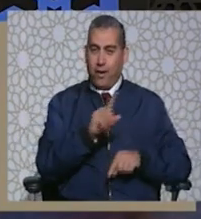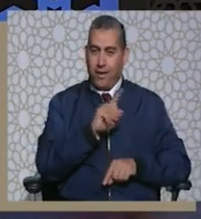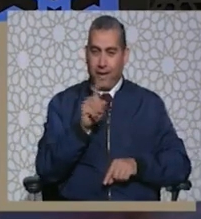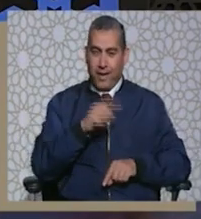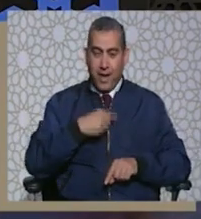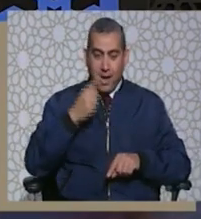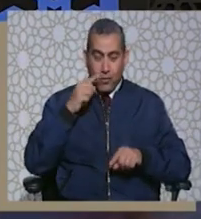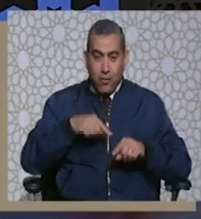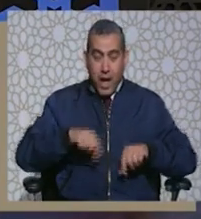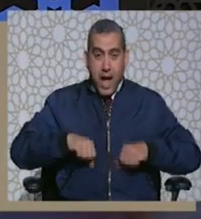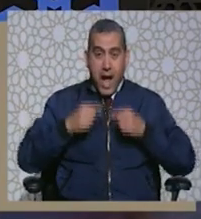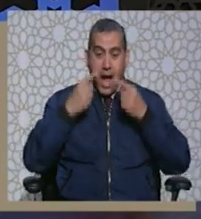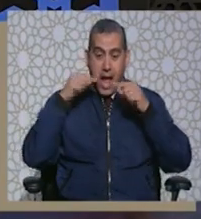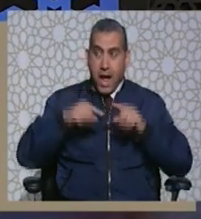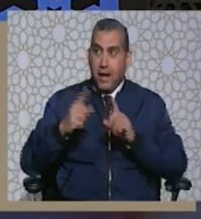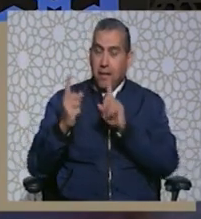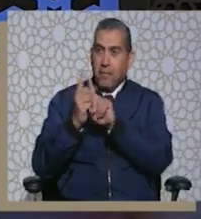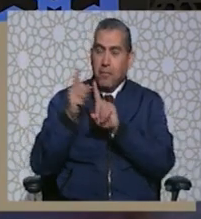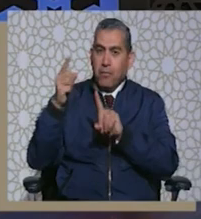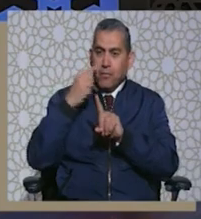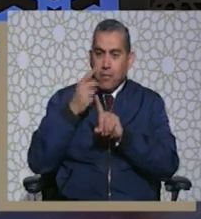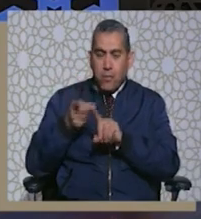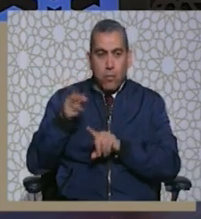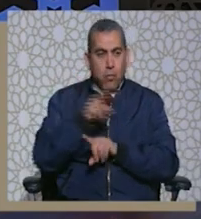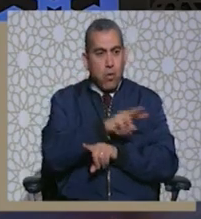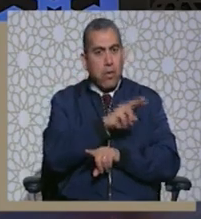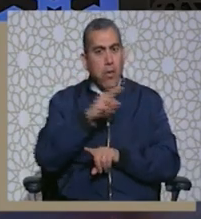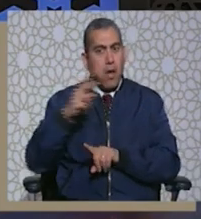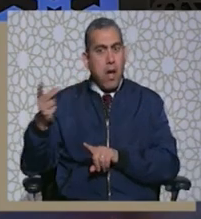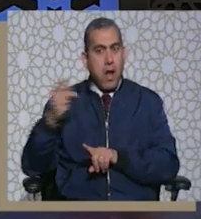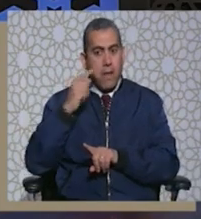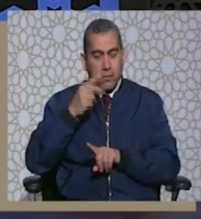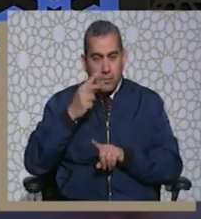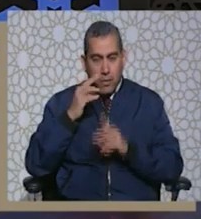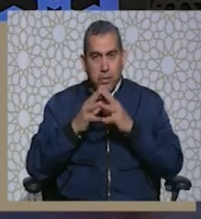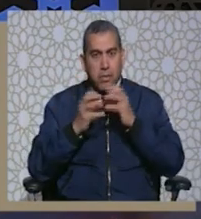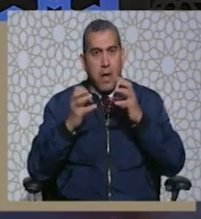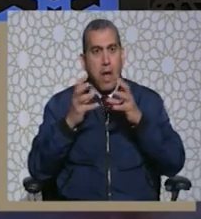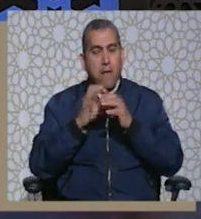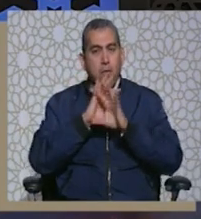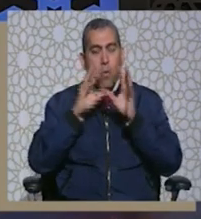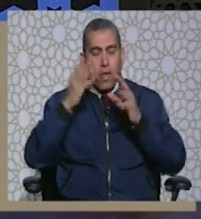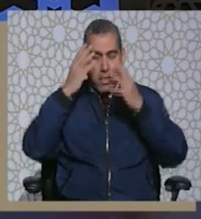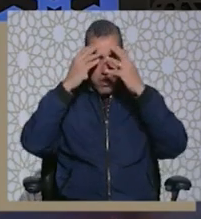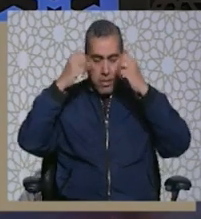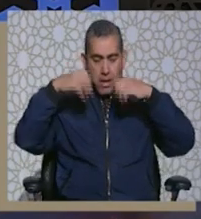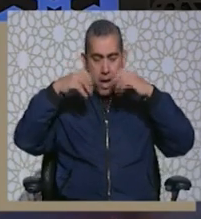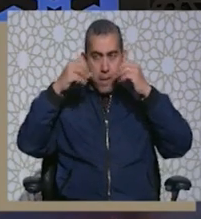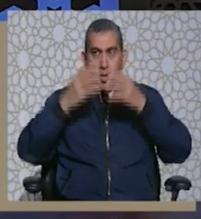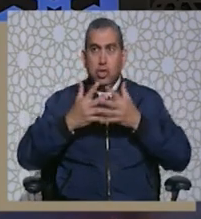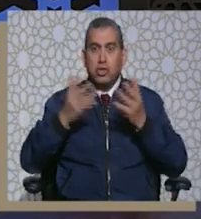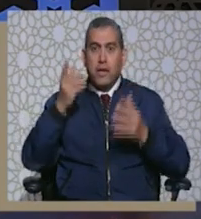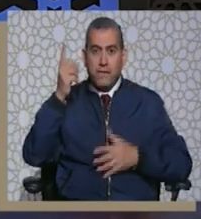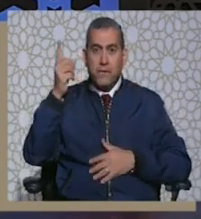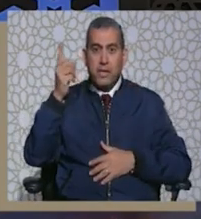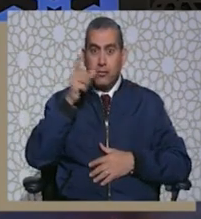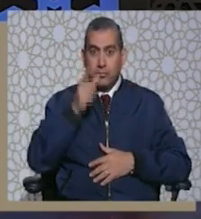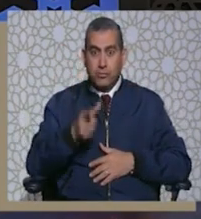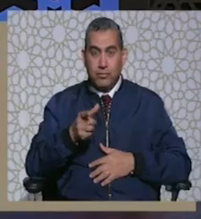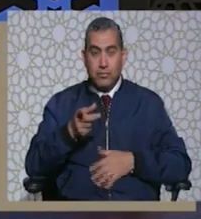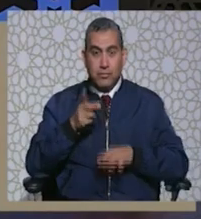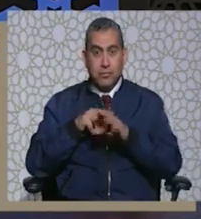الحياه من عند ربنا حياته بيشوف كل تفاصيلها مليئه بالنعم واللي